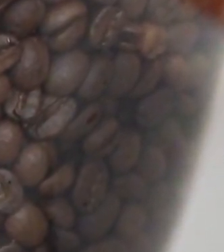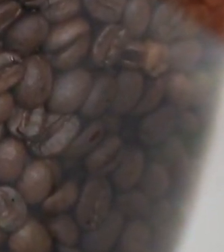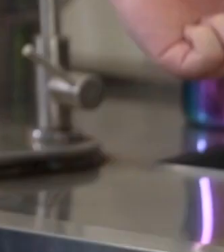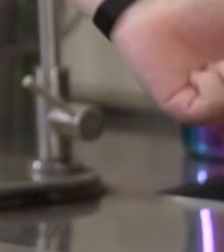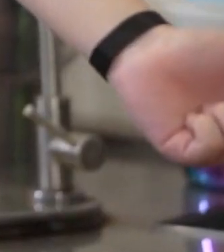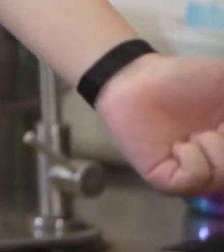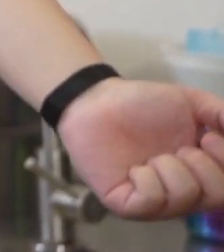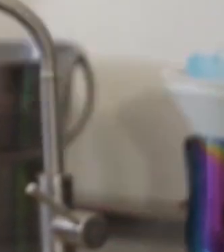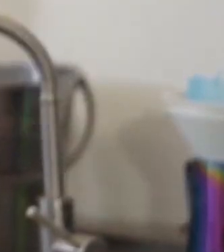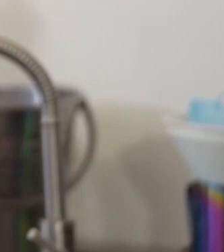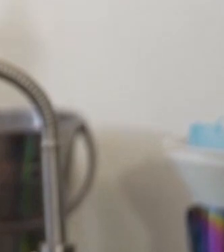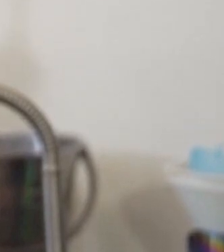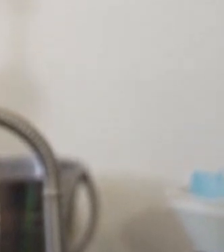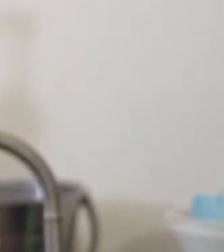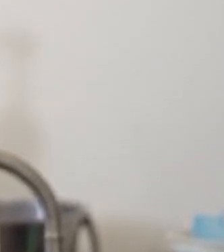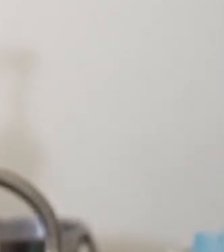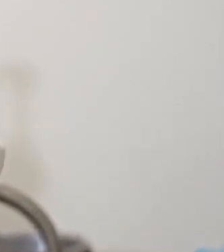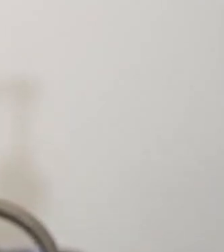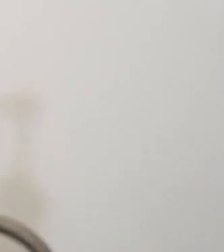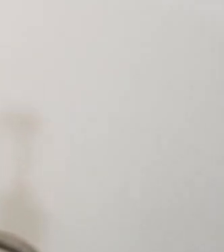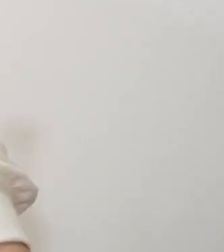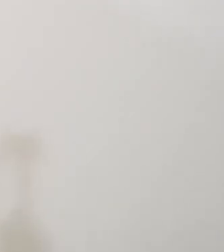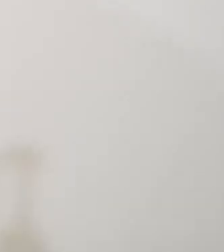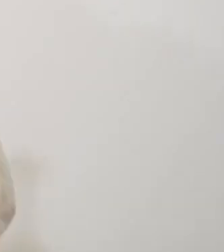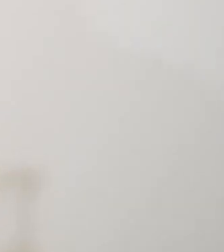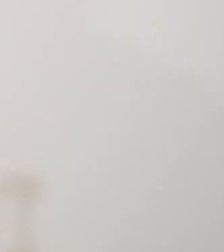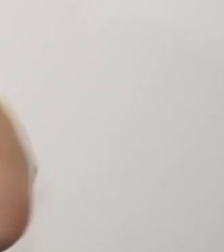ในเครื่องบดทันพับแขนเสื้อทั้งสองข้างและจับปกเสื